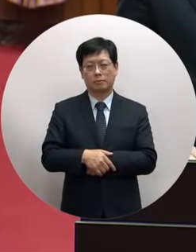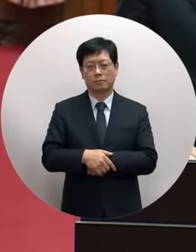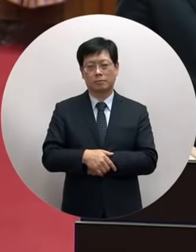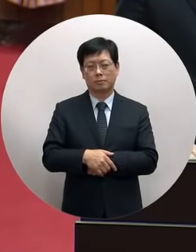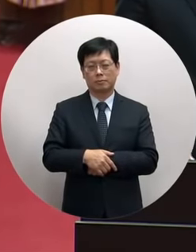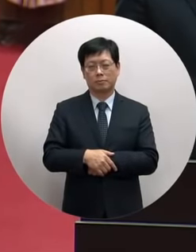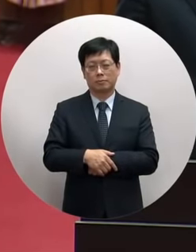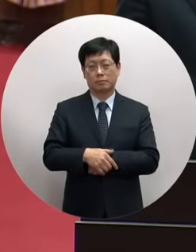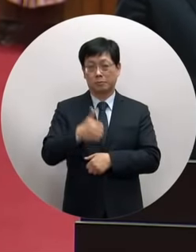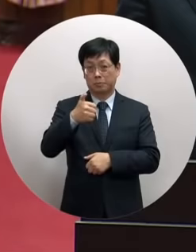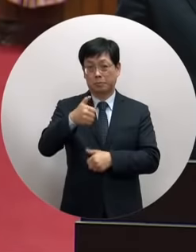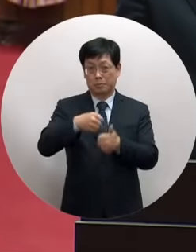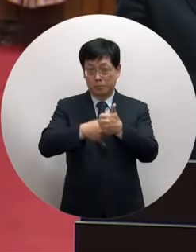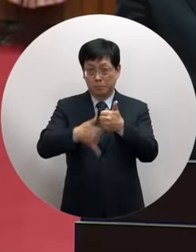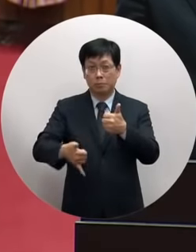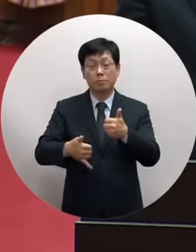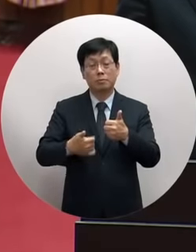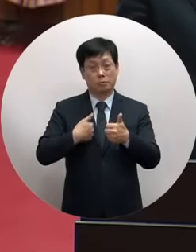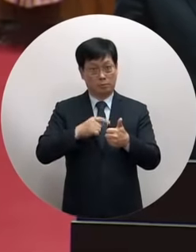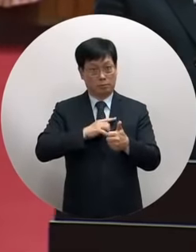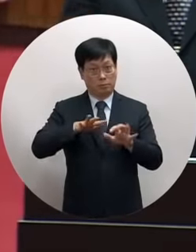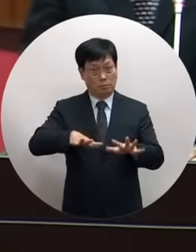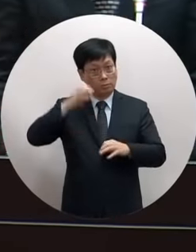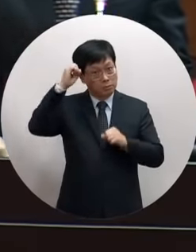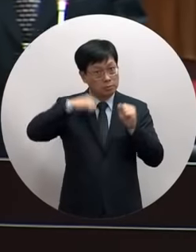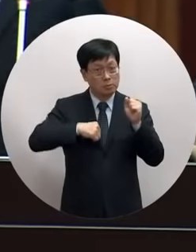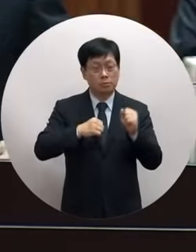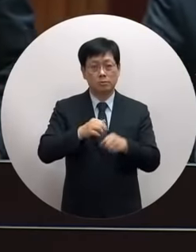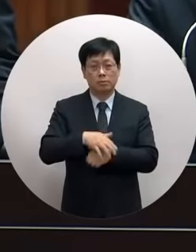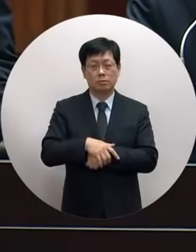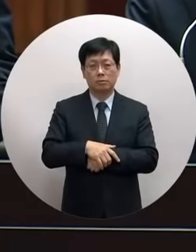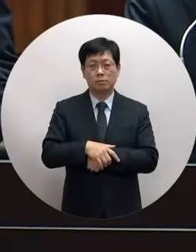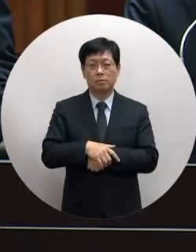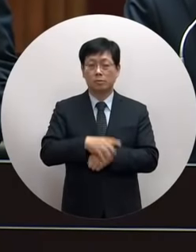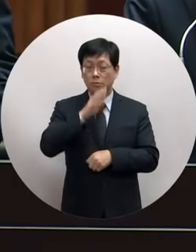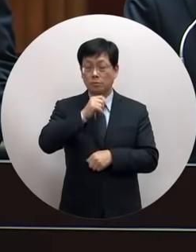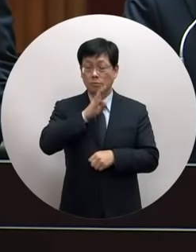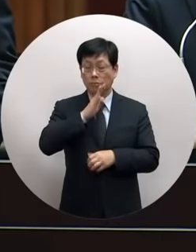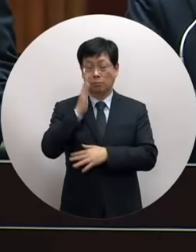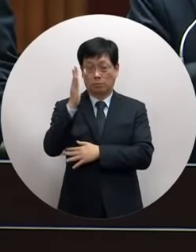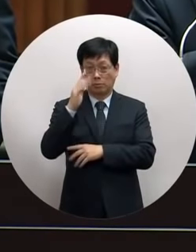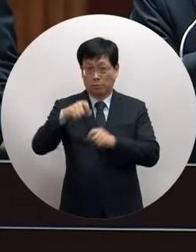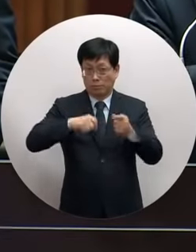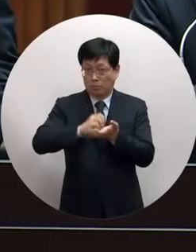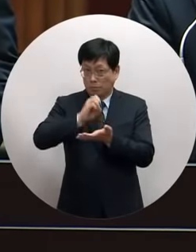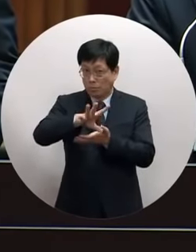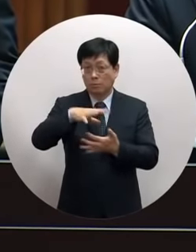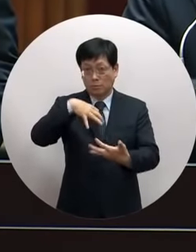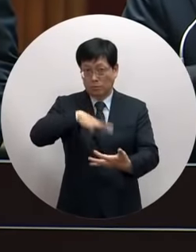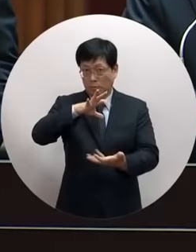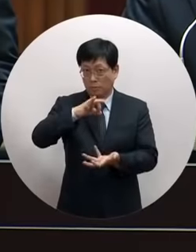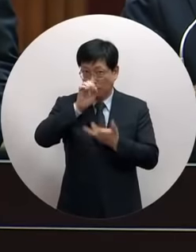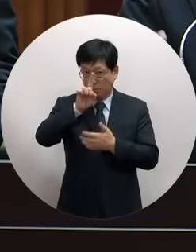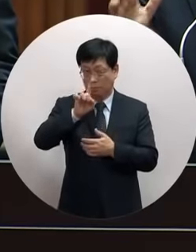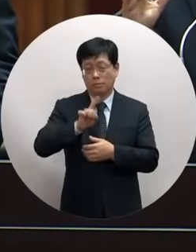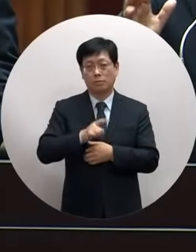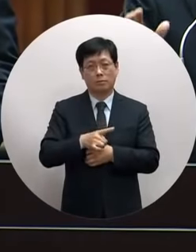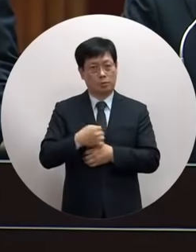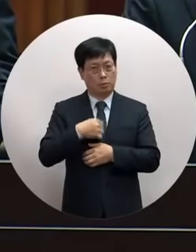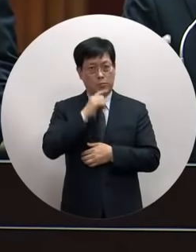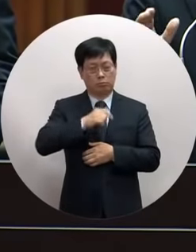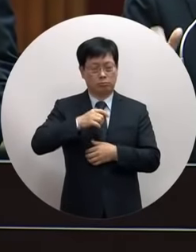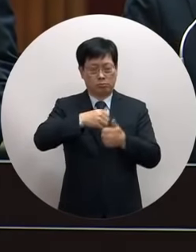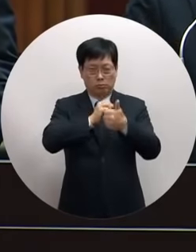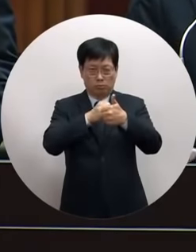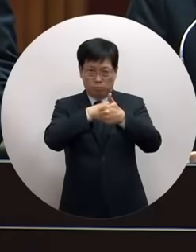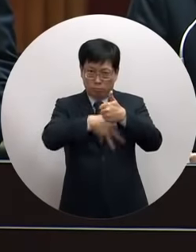环保资源。 谢谢委员，我在今天早上的施政方针报告里面特别有一段讲到我们整个